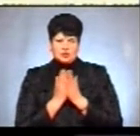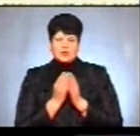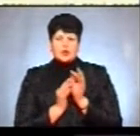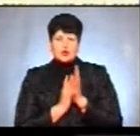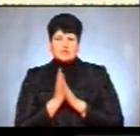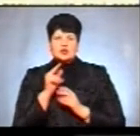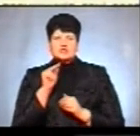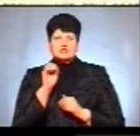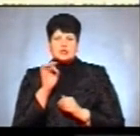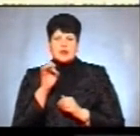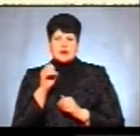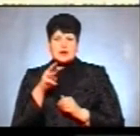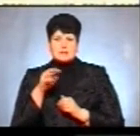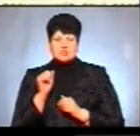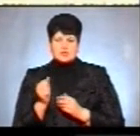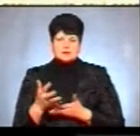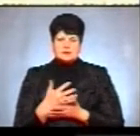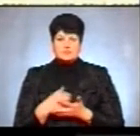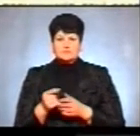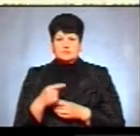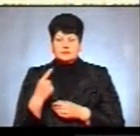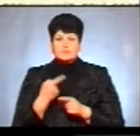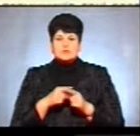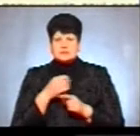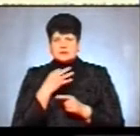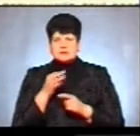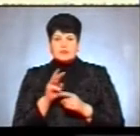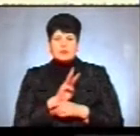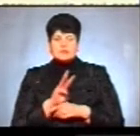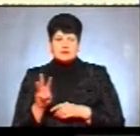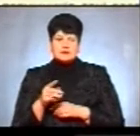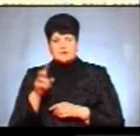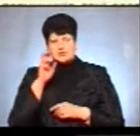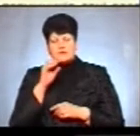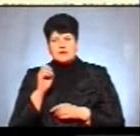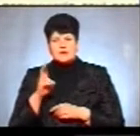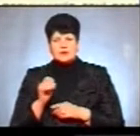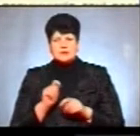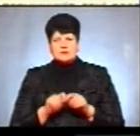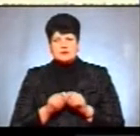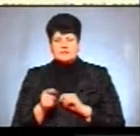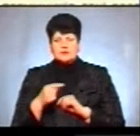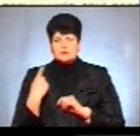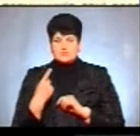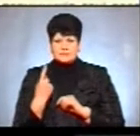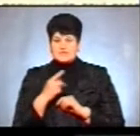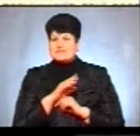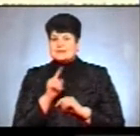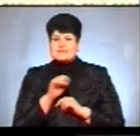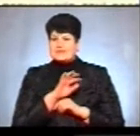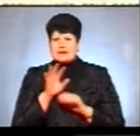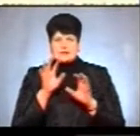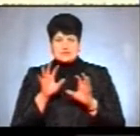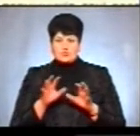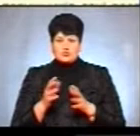черемша, вилучена на Тернопільщині. Про це повідомили на сайті Державної екологічної інспекції у Тернопільській області. За незаконне добування